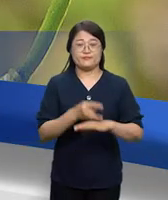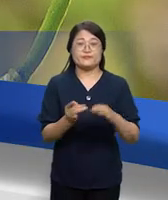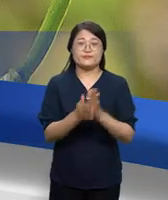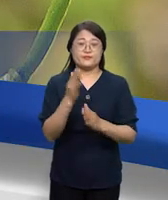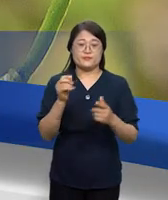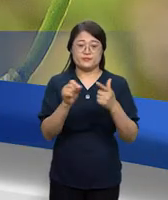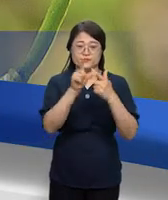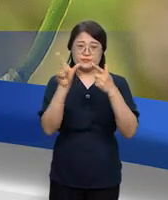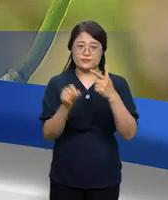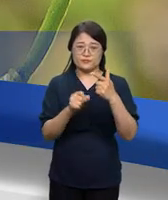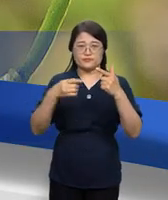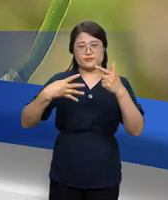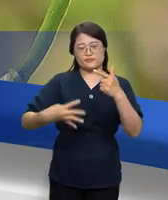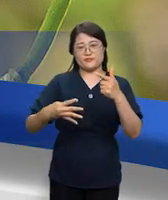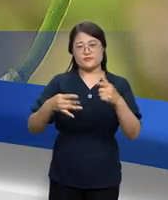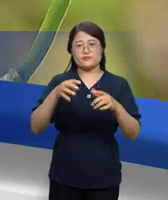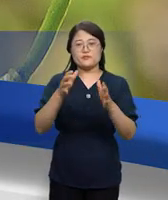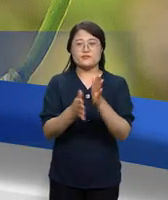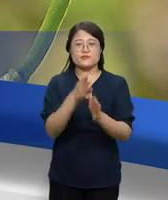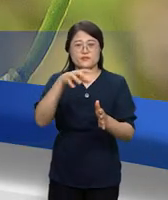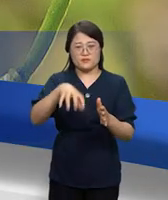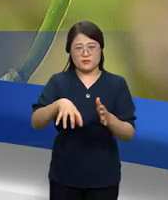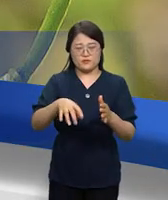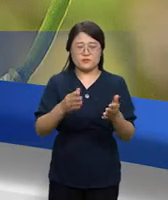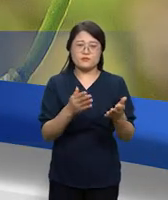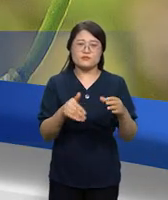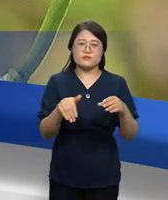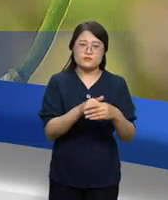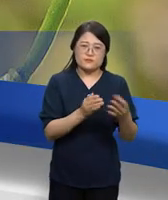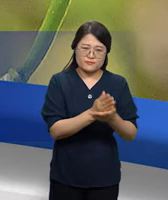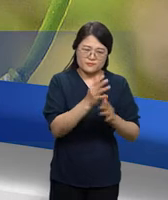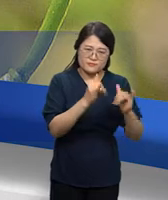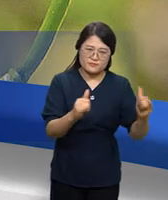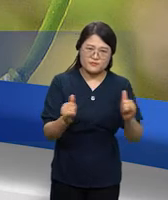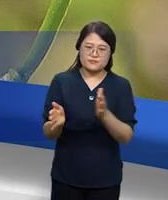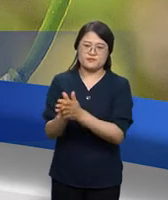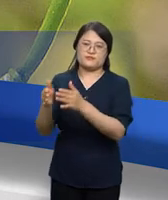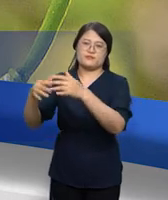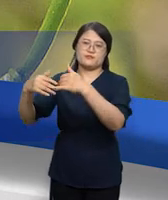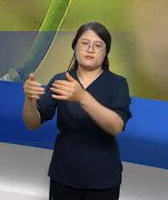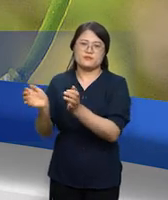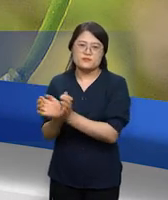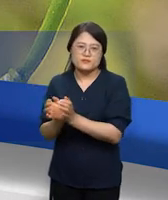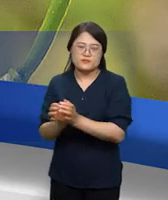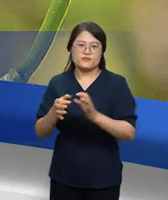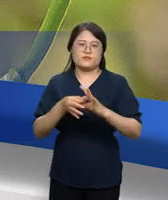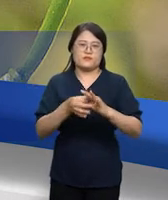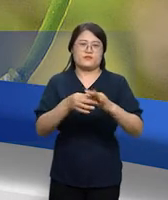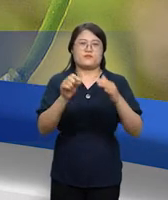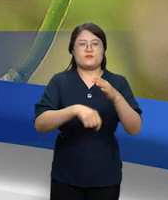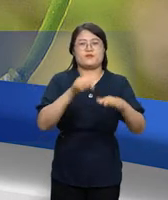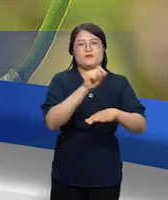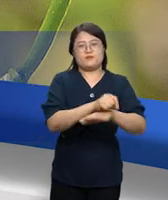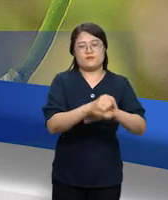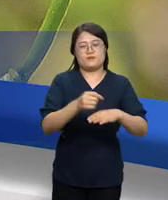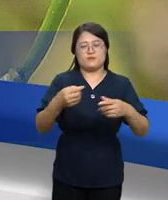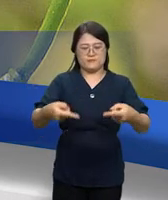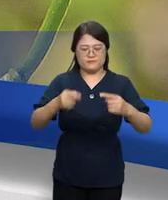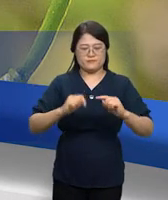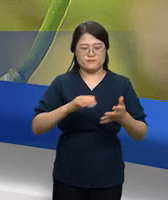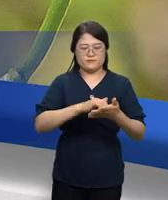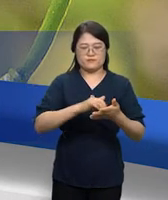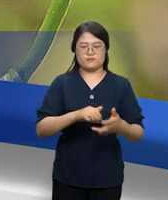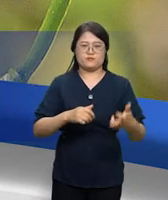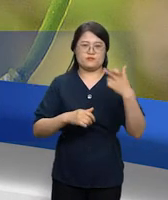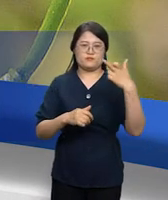의왕시는 지난 6월 4일 시청 소회의실에서 문화 분야 전문가, 시민협의체, 관계공무원 등 17명이